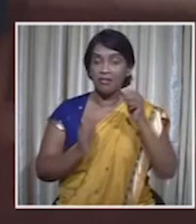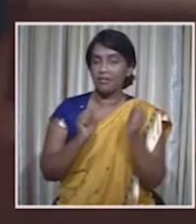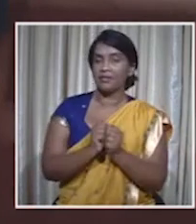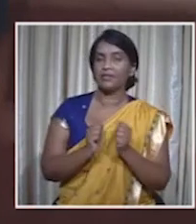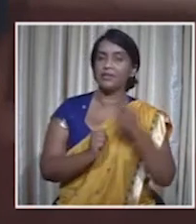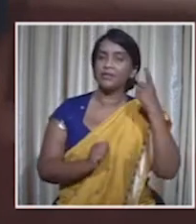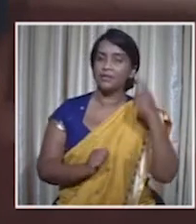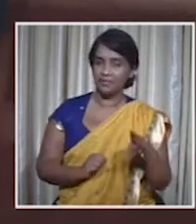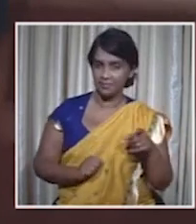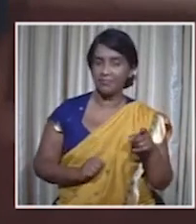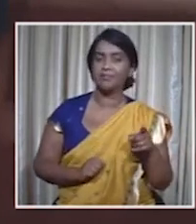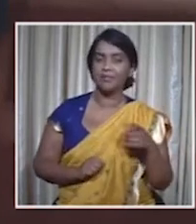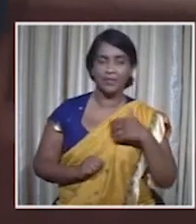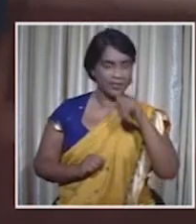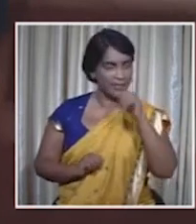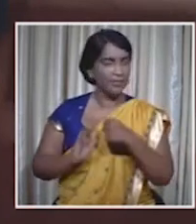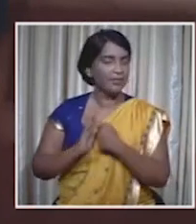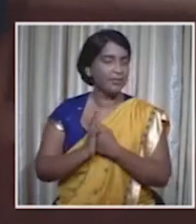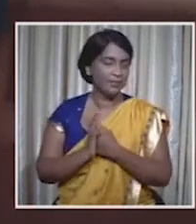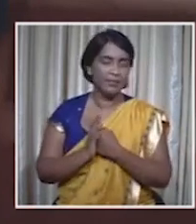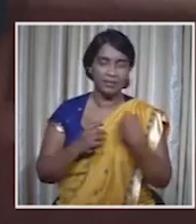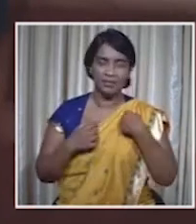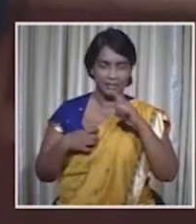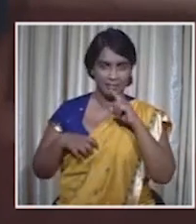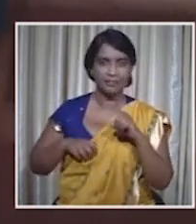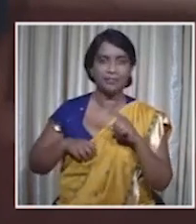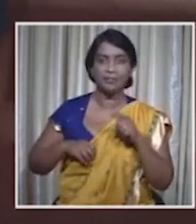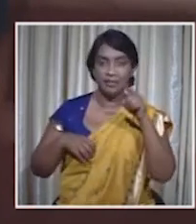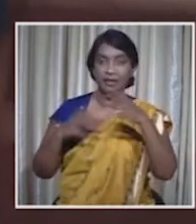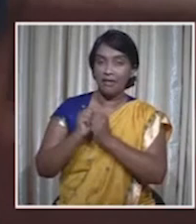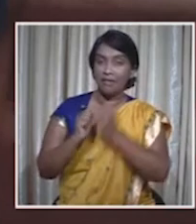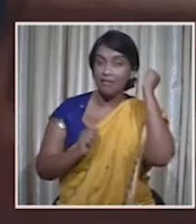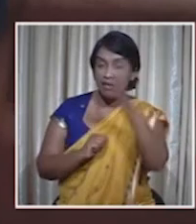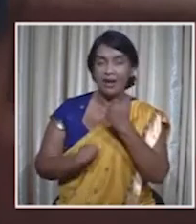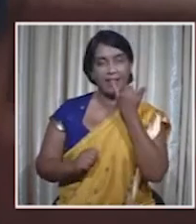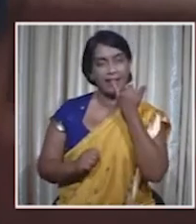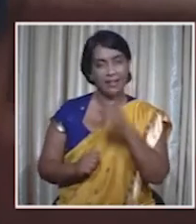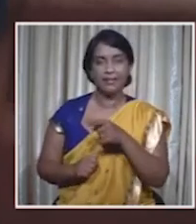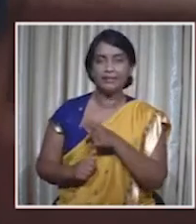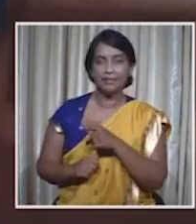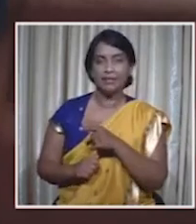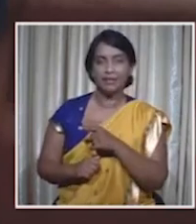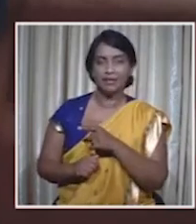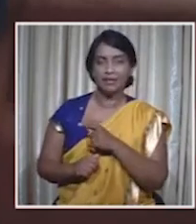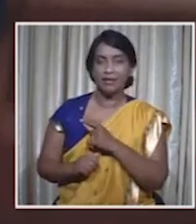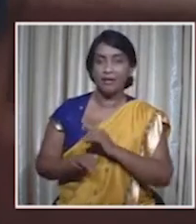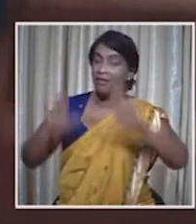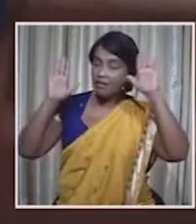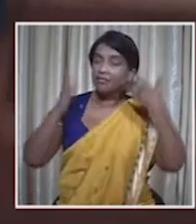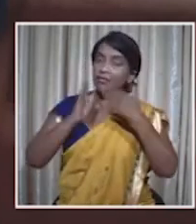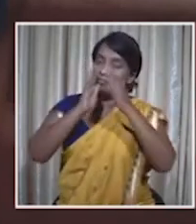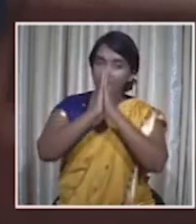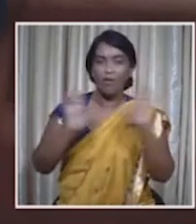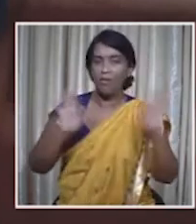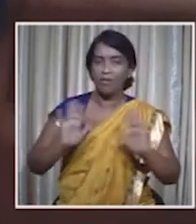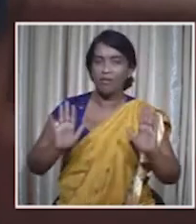නිසා කියන එක ඊටාත්ම ගෞරවයෙන් අපි මතක් කරා. සම්මුණාසර මඩ ගහන්න හරි ලේසි. එහෙනම් අත් දෙක උස්සලා වඳින්න ඕනේ නැහැ.